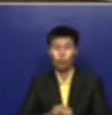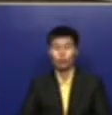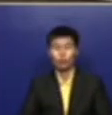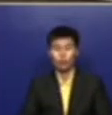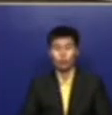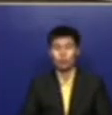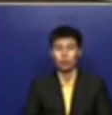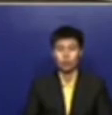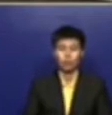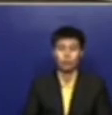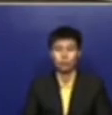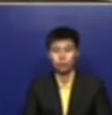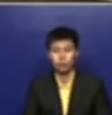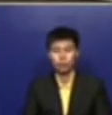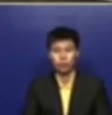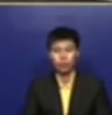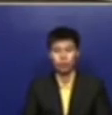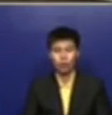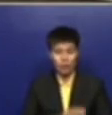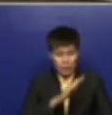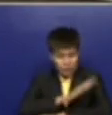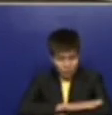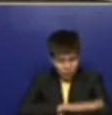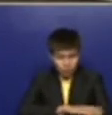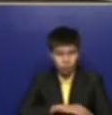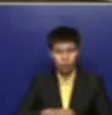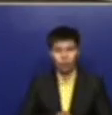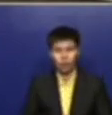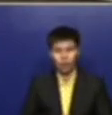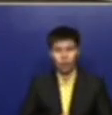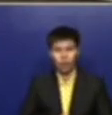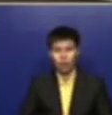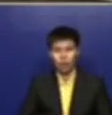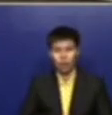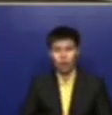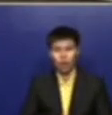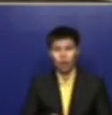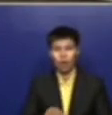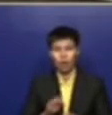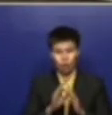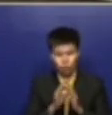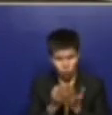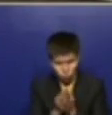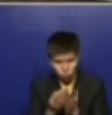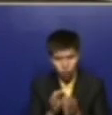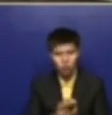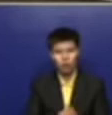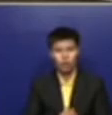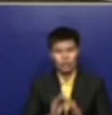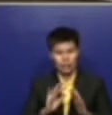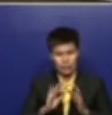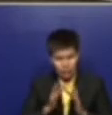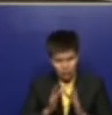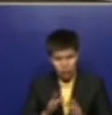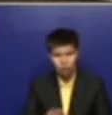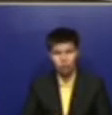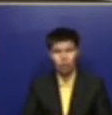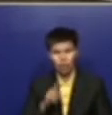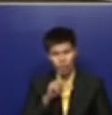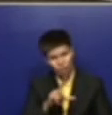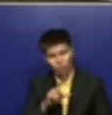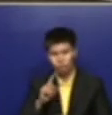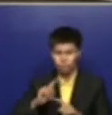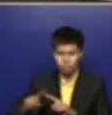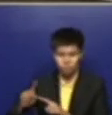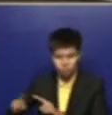สื่อสารมวลชนทุกฉบับลงสื่อโซเชียลสื่อสังคมออนไลน์ลงกระหน่ำเพราะอะไรครับ